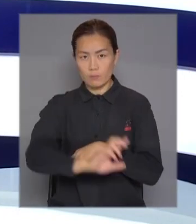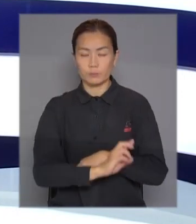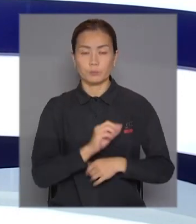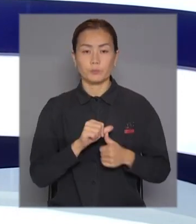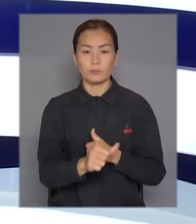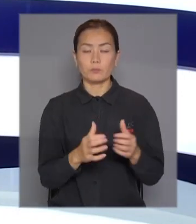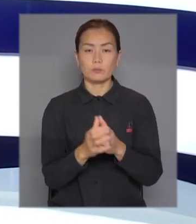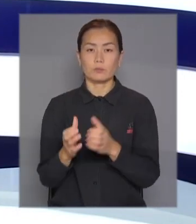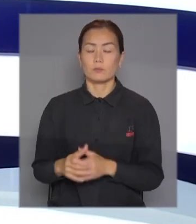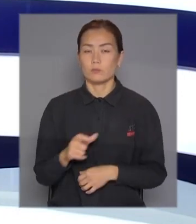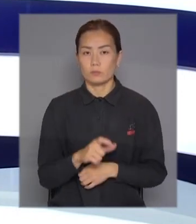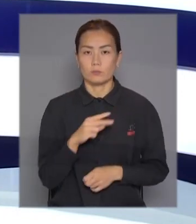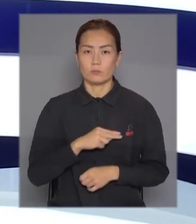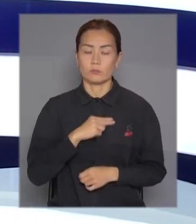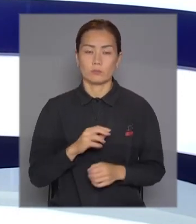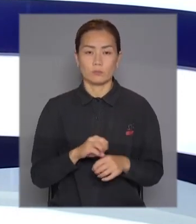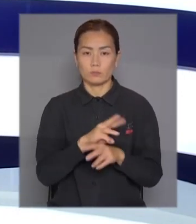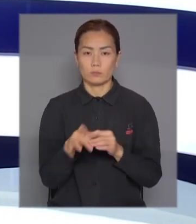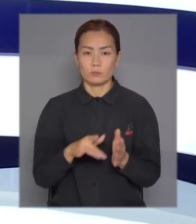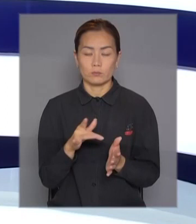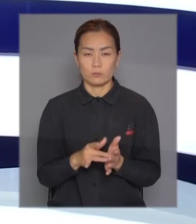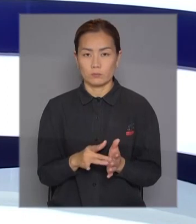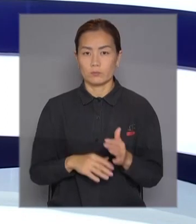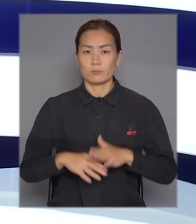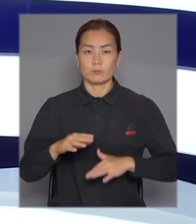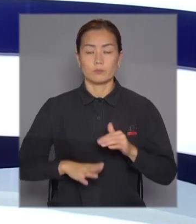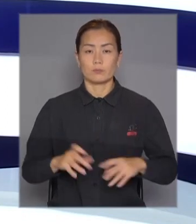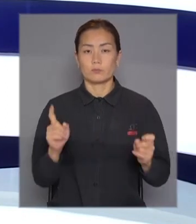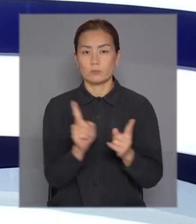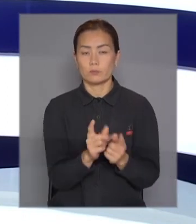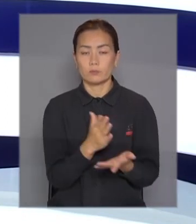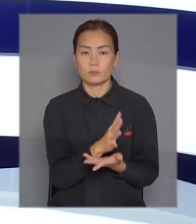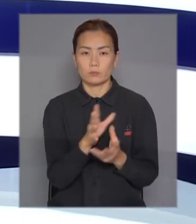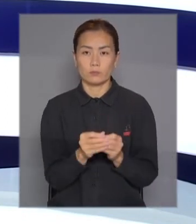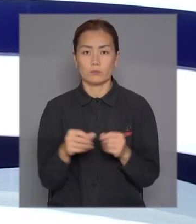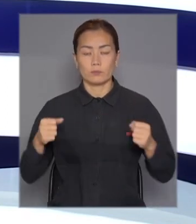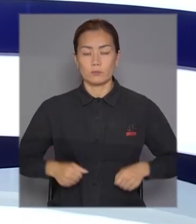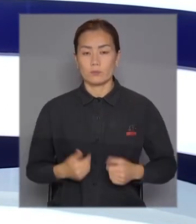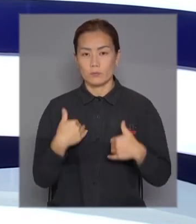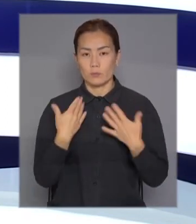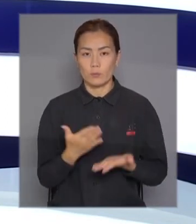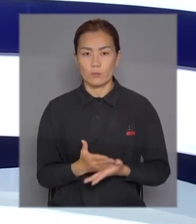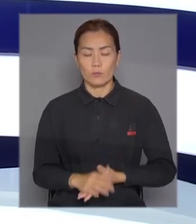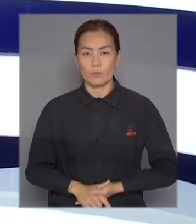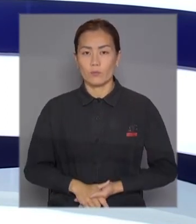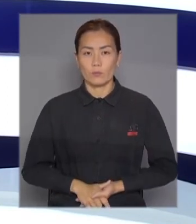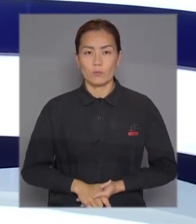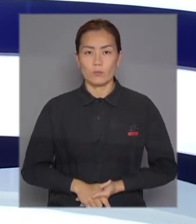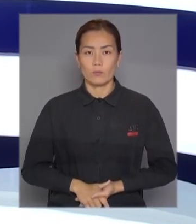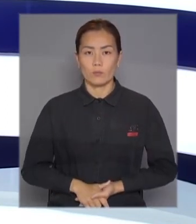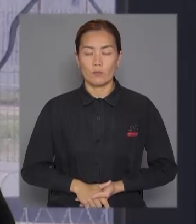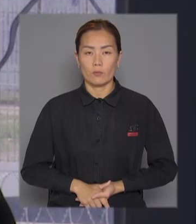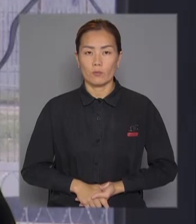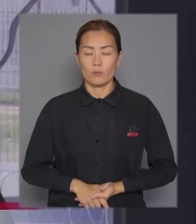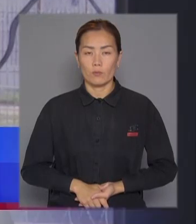емес ұйымдар өкілдерімен жұмыспен қамту орталығының мамандарымен кездесіп, олардан құқықтық кеңестер алды.